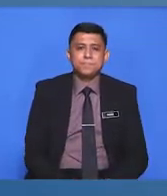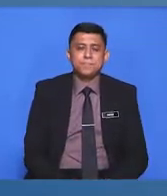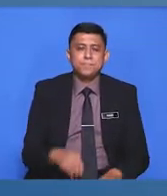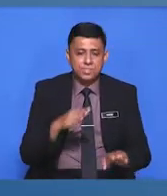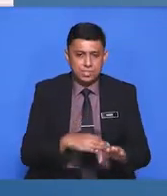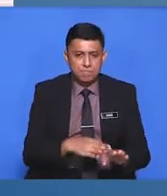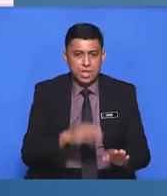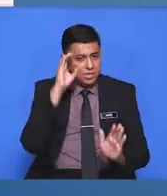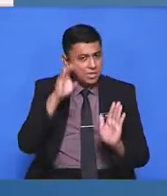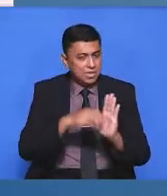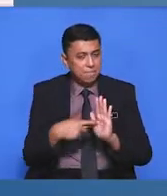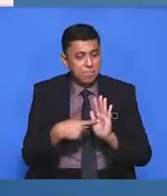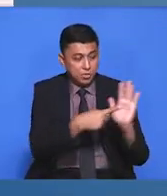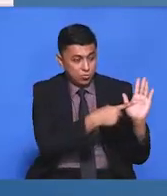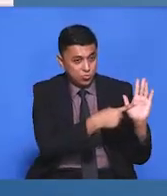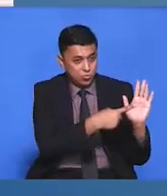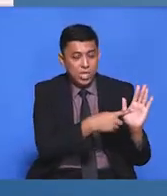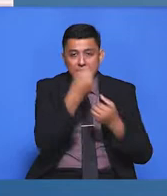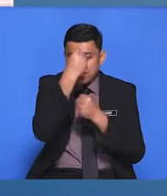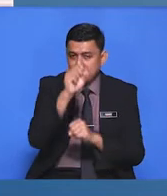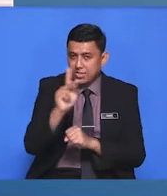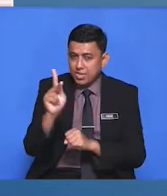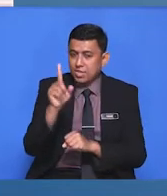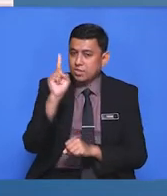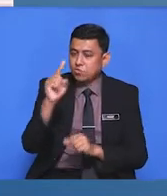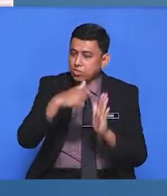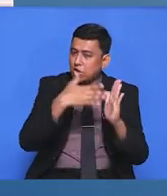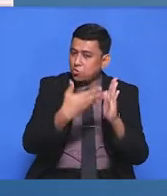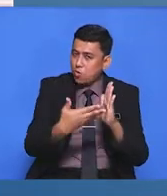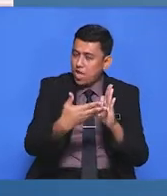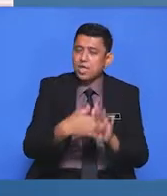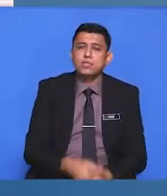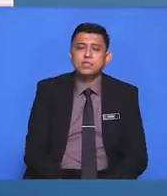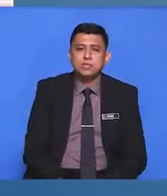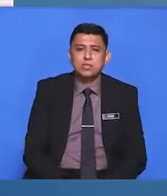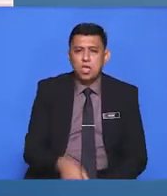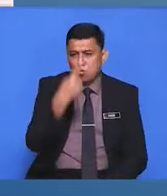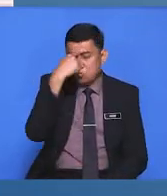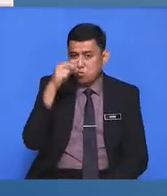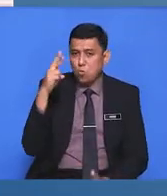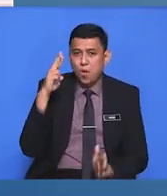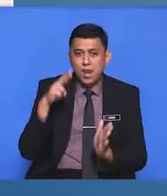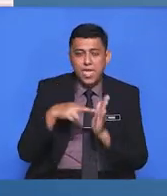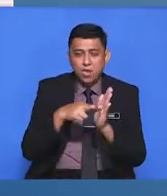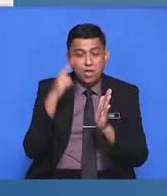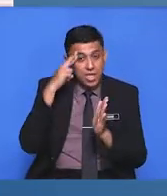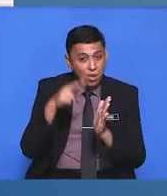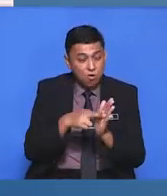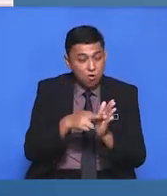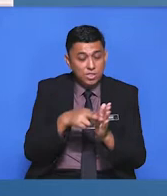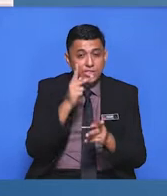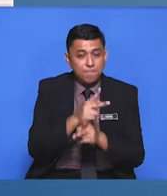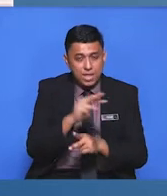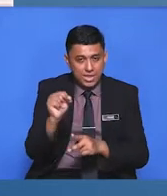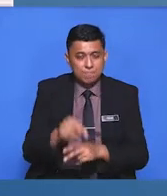Pada paparan ini, cikgu telah sediakan satu jadual ringkas untuk merekod simpanan.